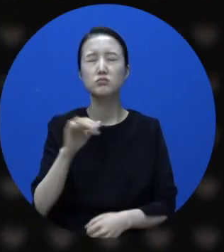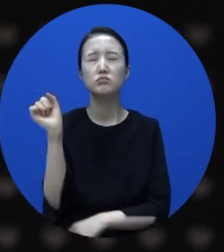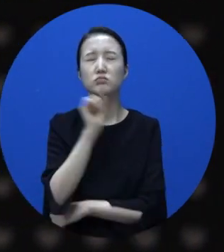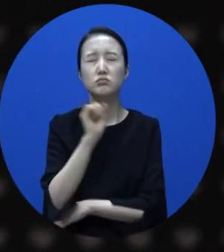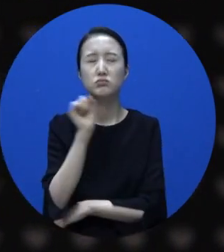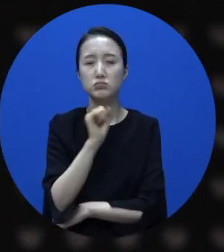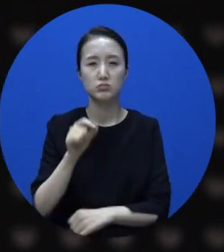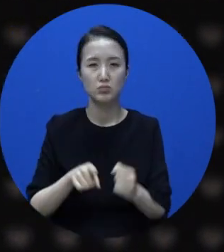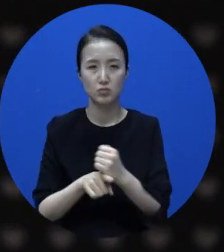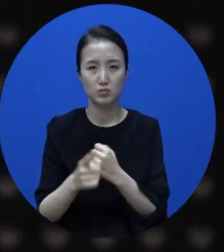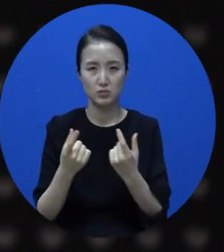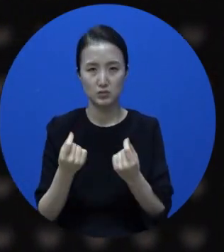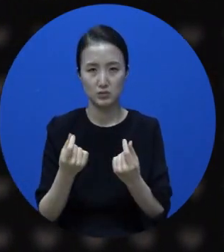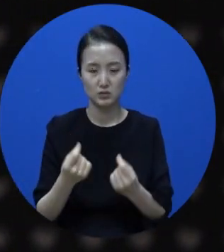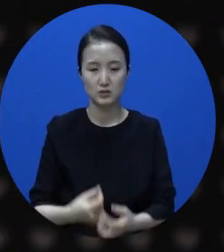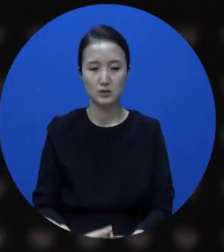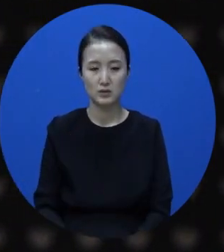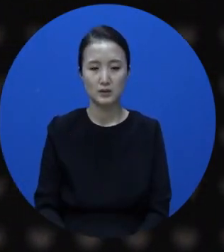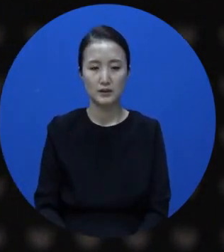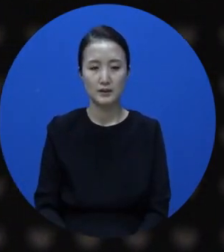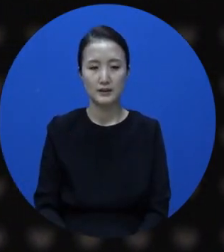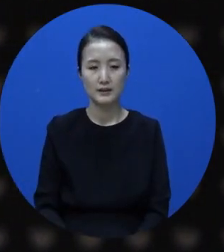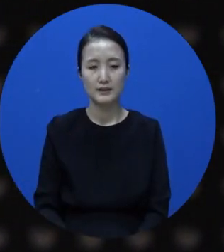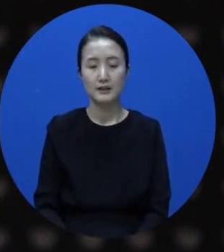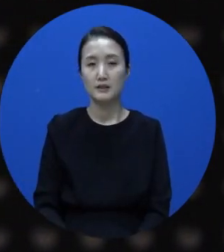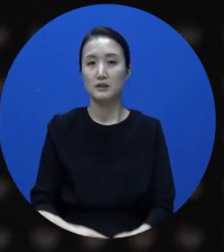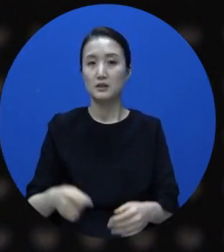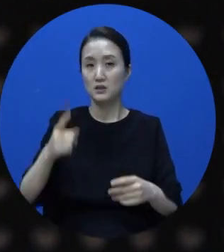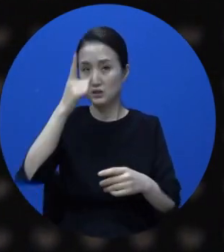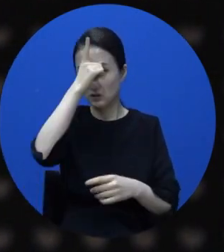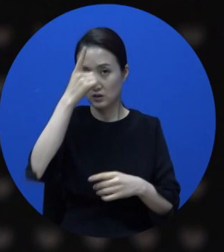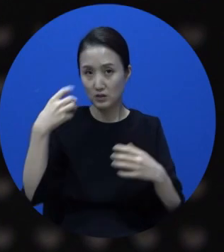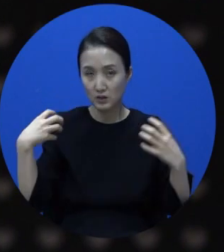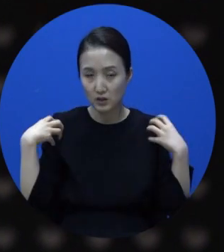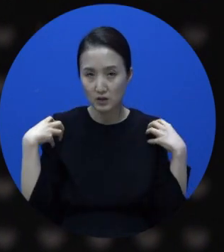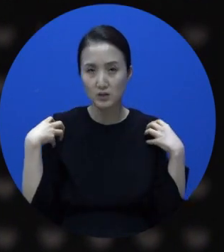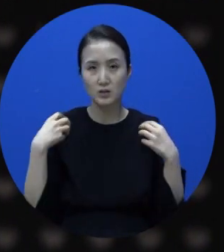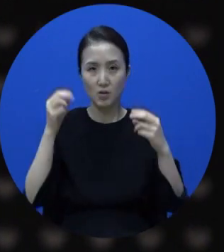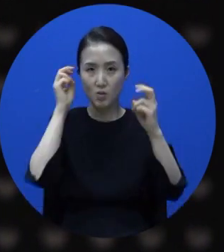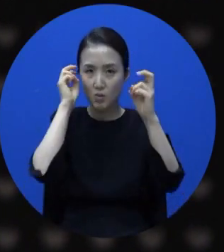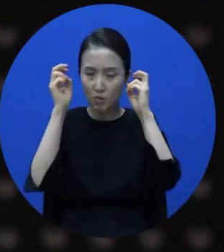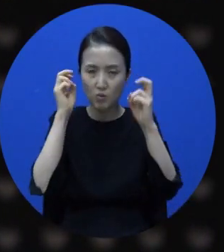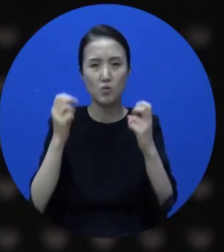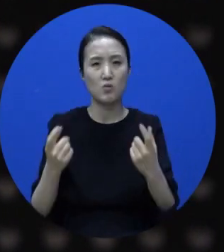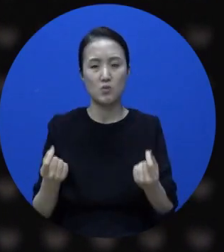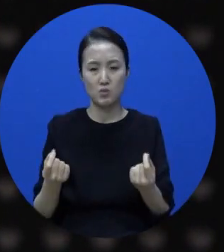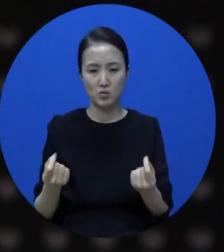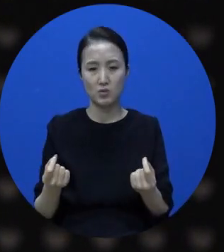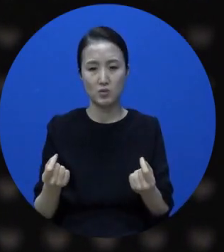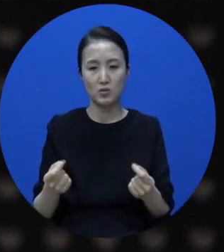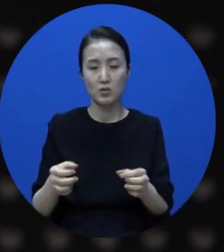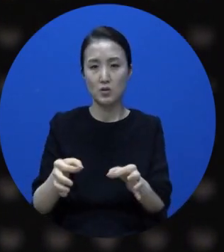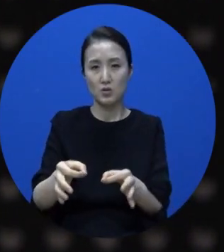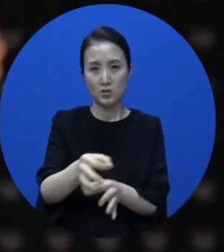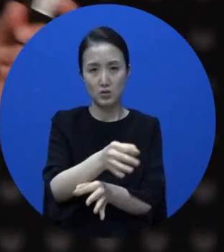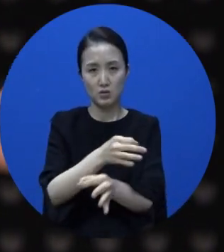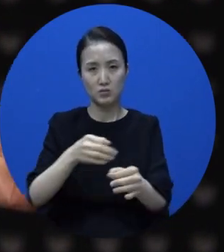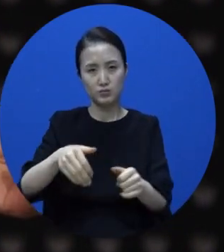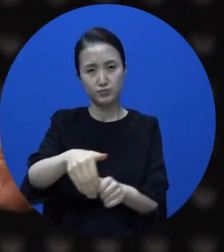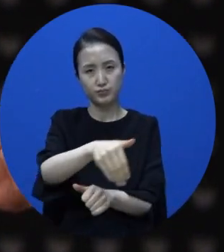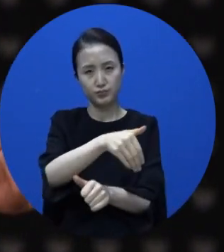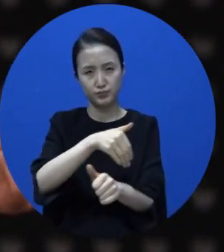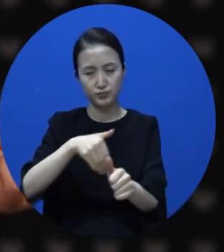일은 눈을 감고 운전하는 1과 같다 역시 정부도 기업도 눈을